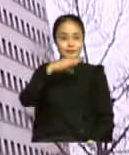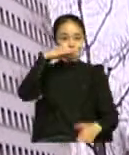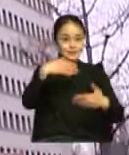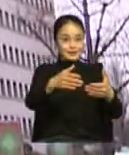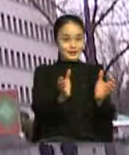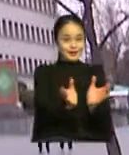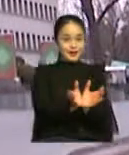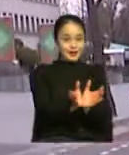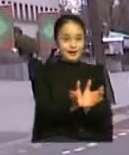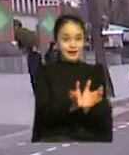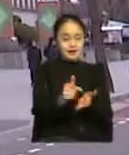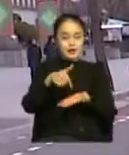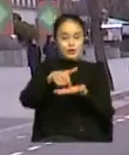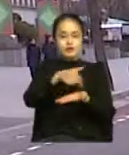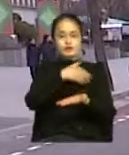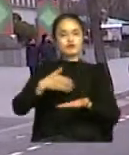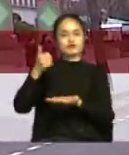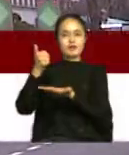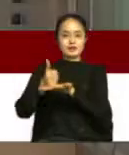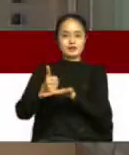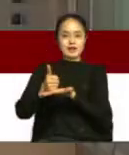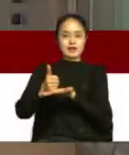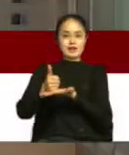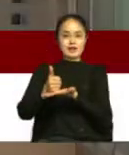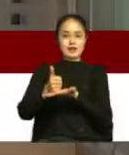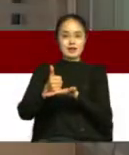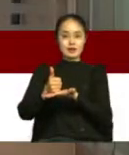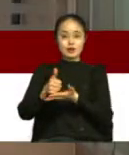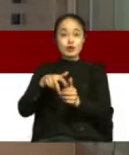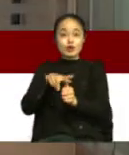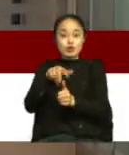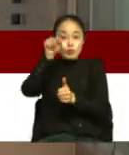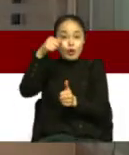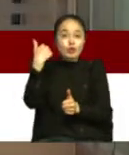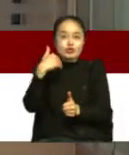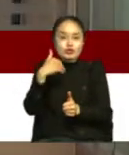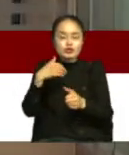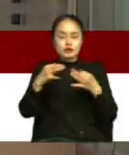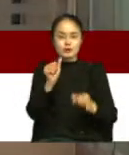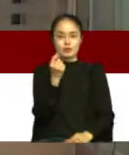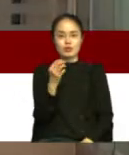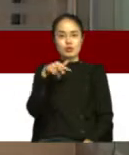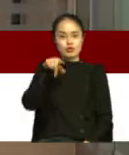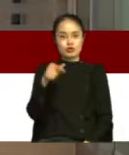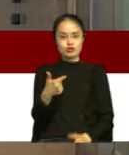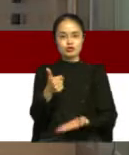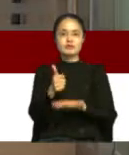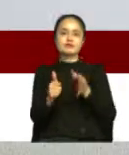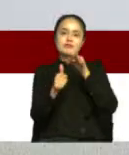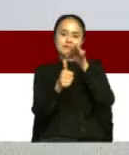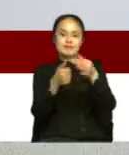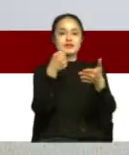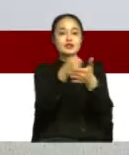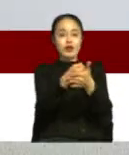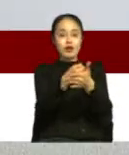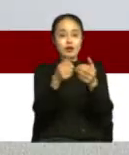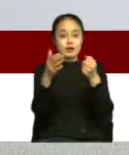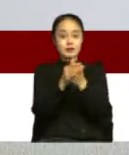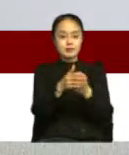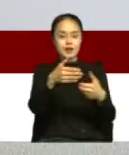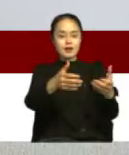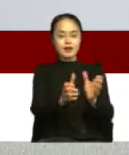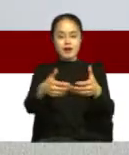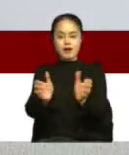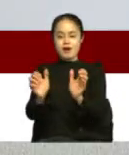바른미래당이 광진구청장 후보로 김홍준 예비후보를 단수 추천하면서 광진구청장 선거전이 3자 대결로